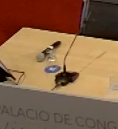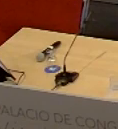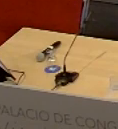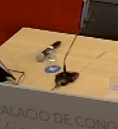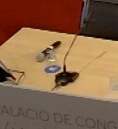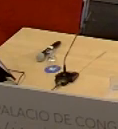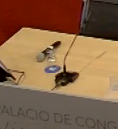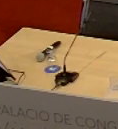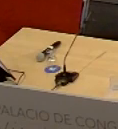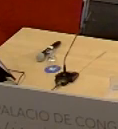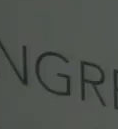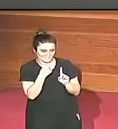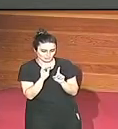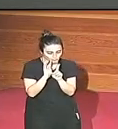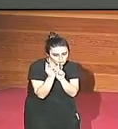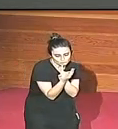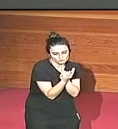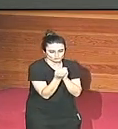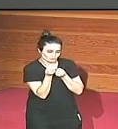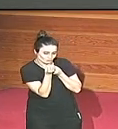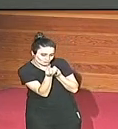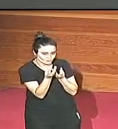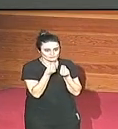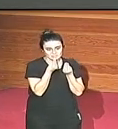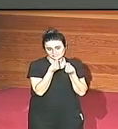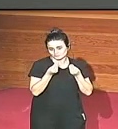biltzea maite duena, historia kontatzea,